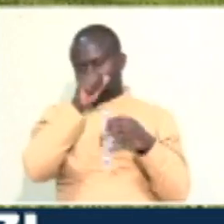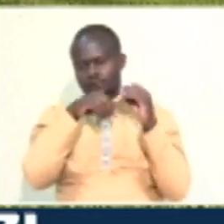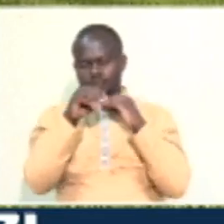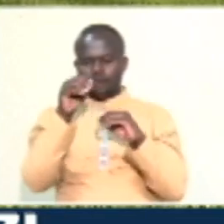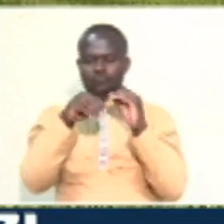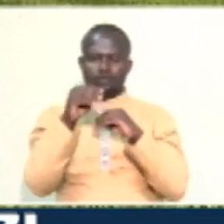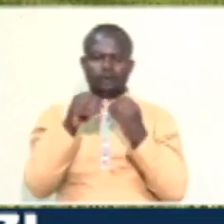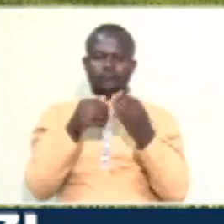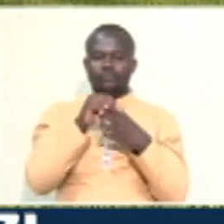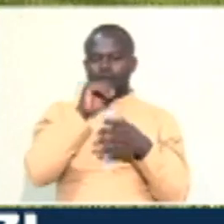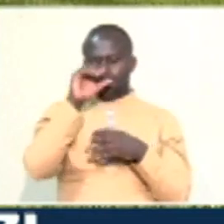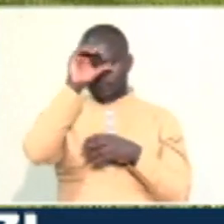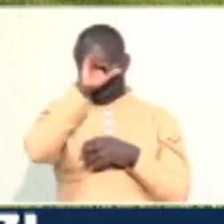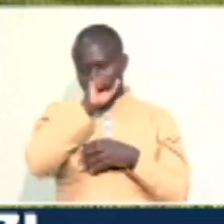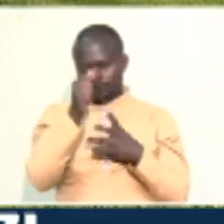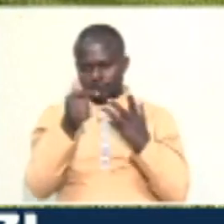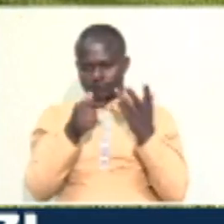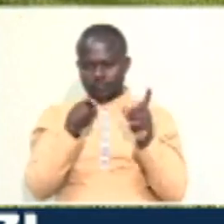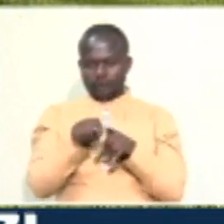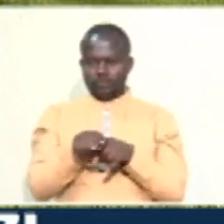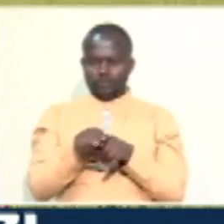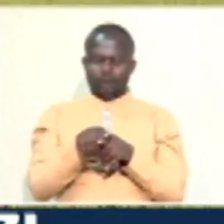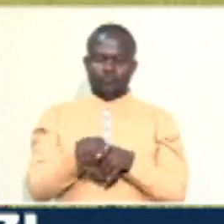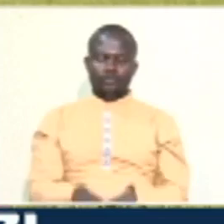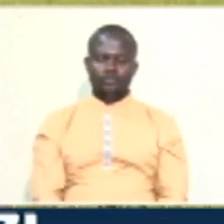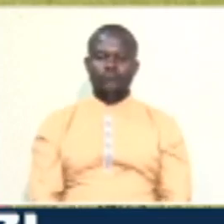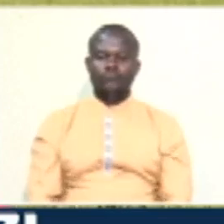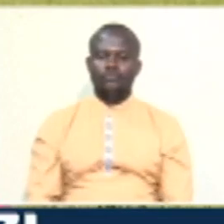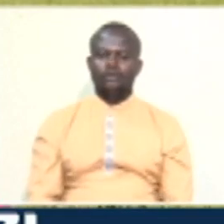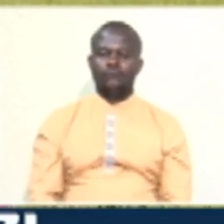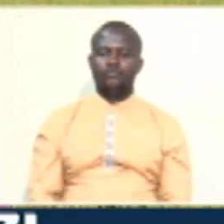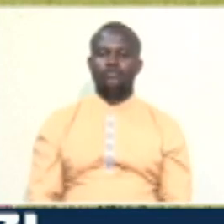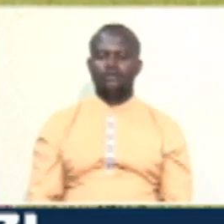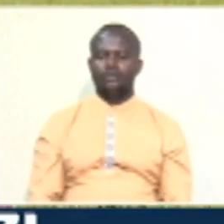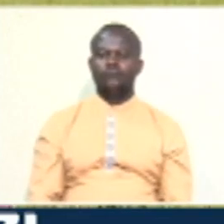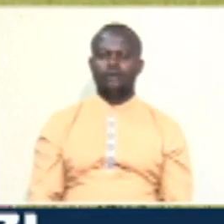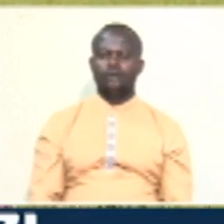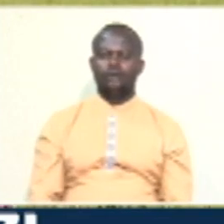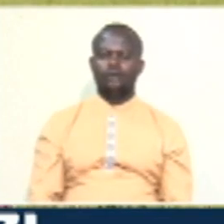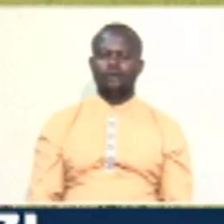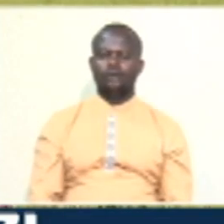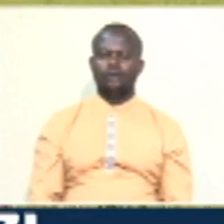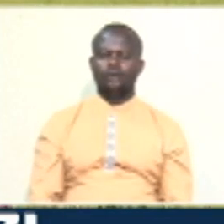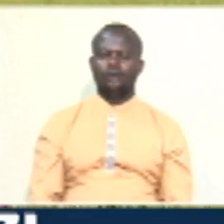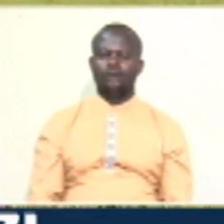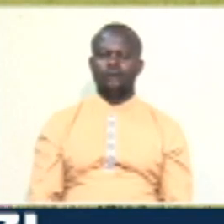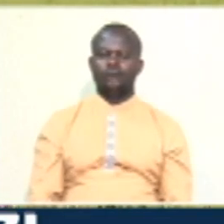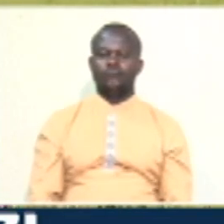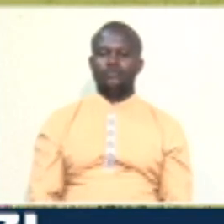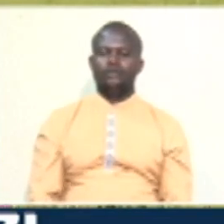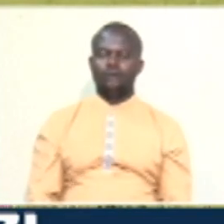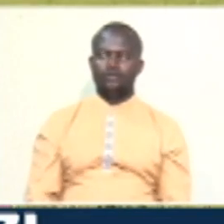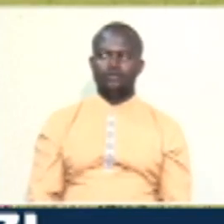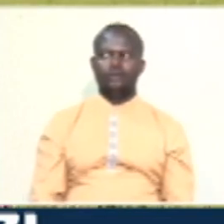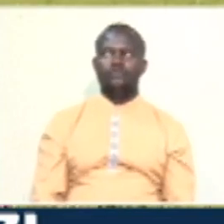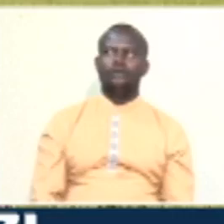wabo badahombye nk'uko hamwe na hamwe bagenda babikora. Mu ngamba tunafite navuga yuko ni ukubahuza n'abacuruzi banini